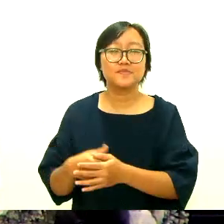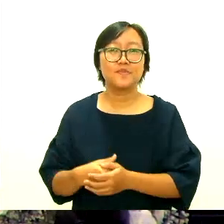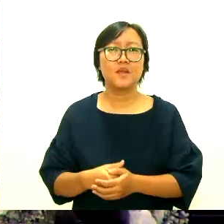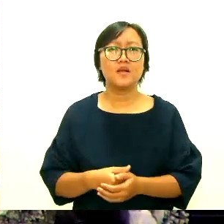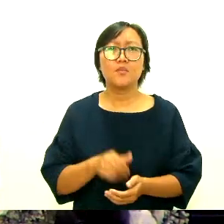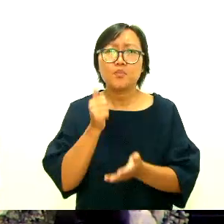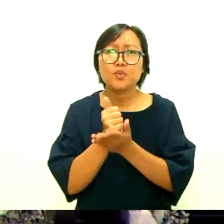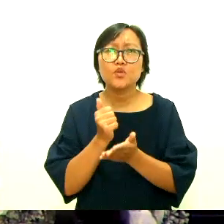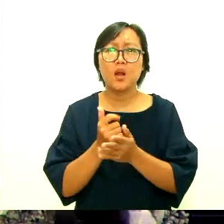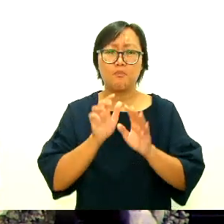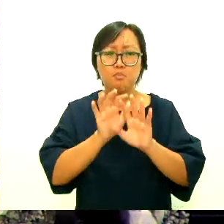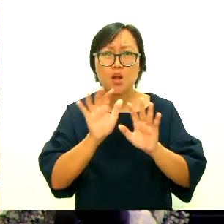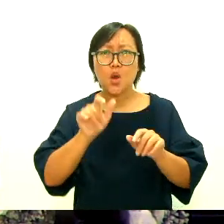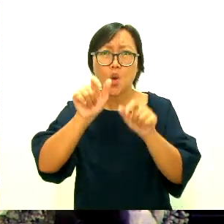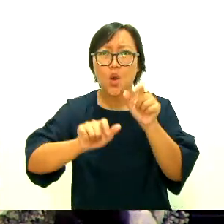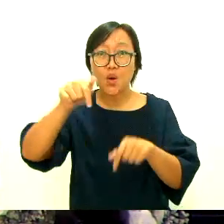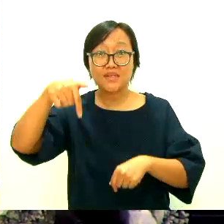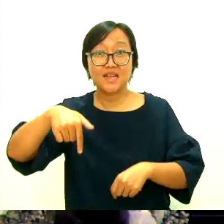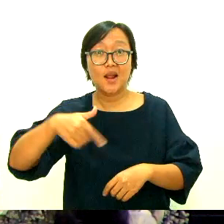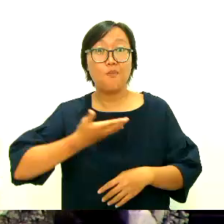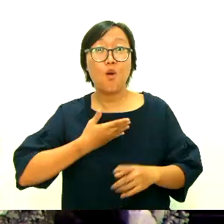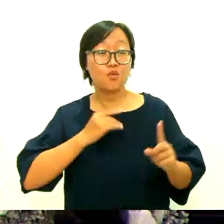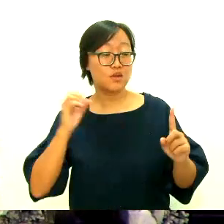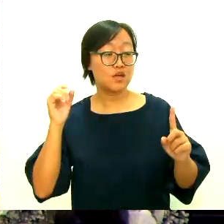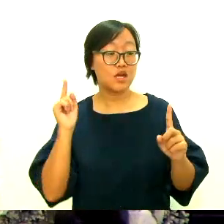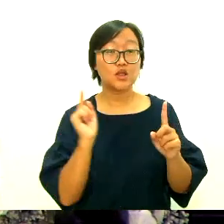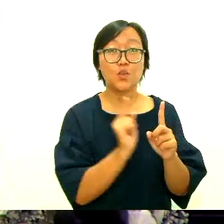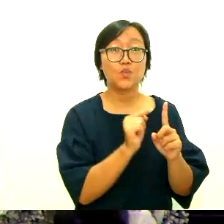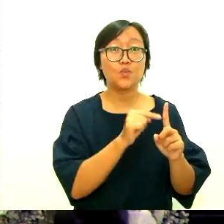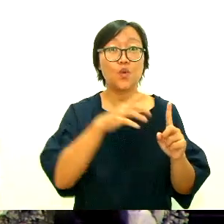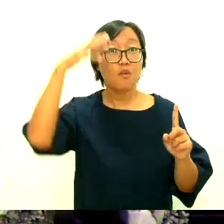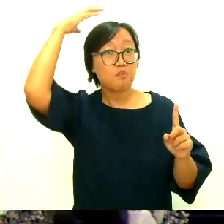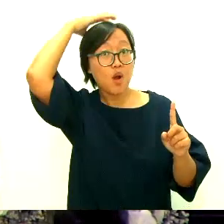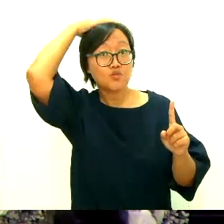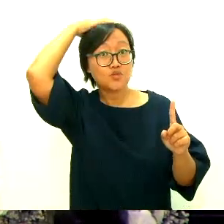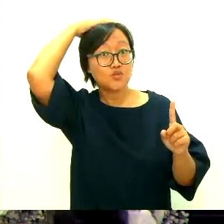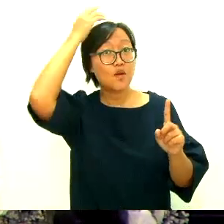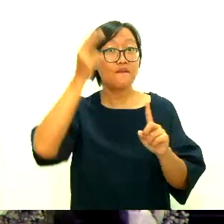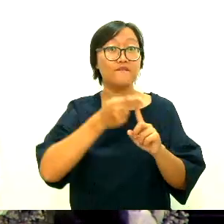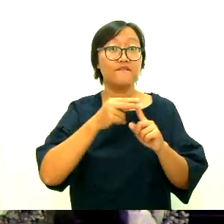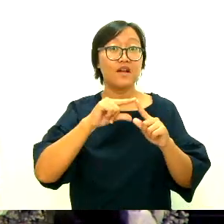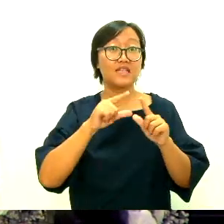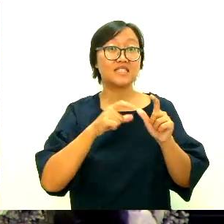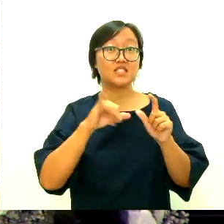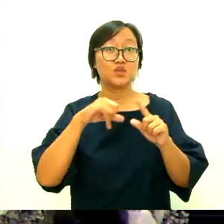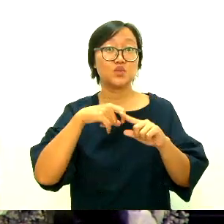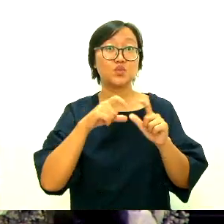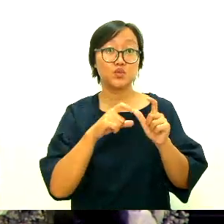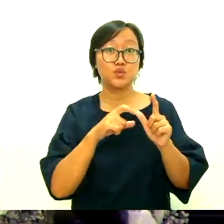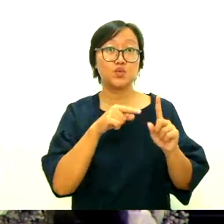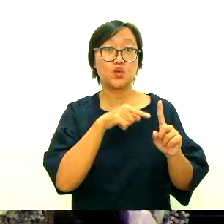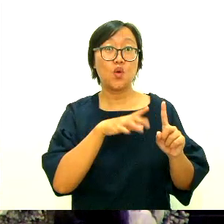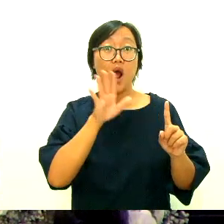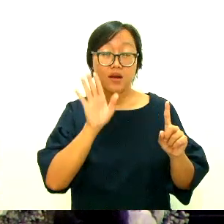tapi susah ia tak bisa bahkan ada orang kesempatan dekat pun setelah dekat tak bisa berjumpa